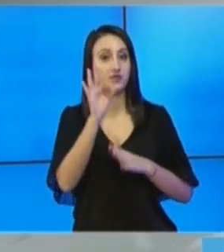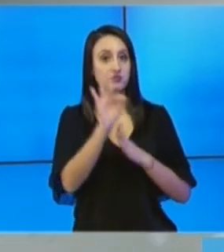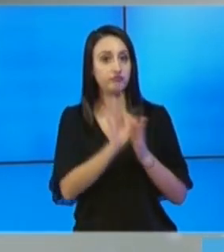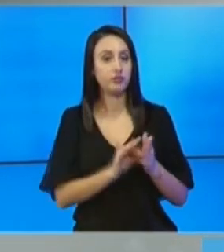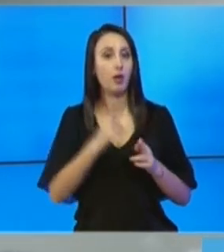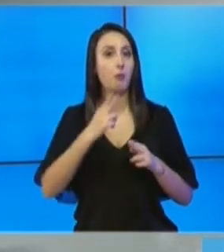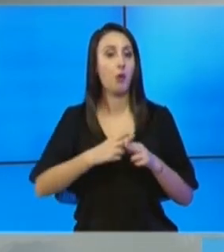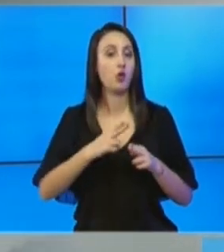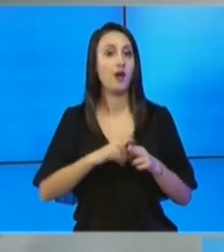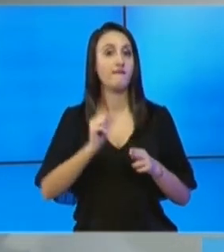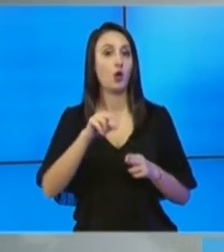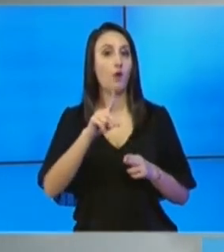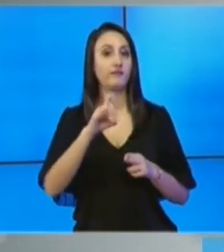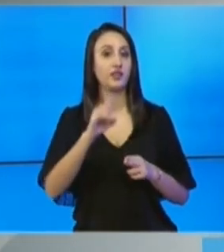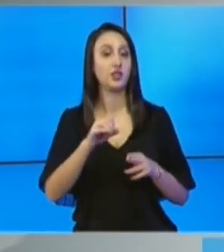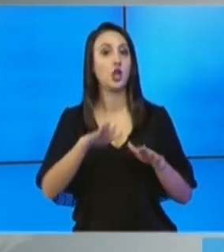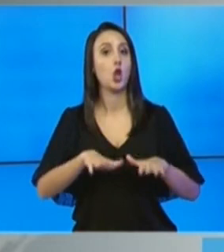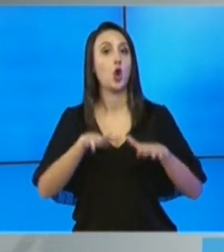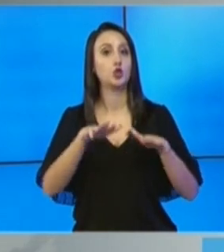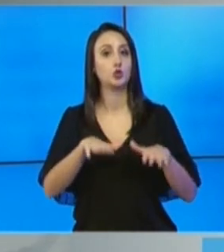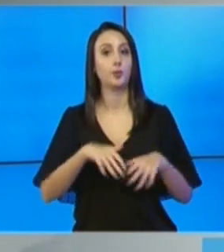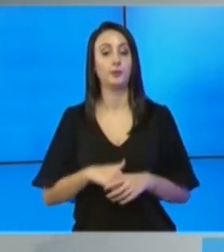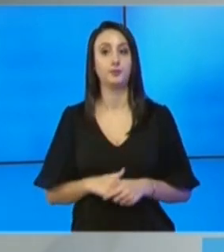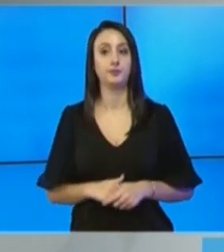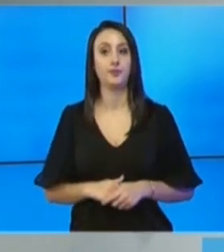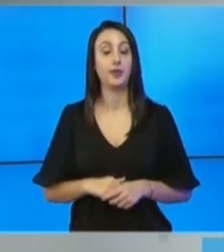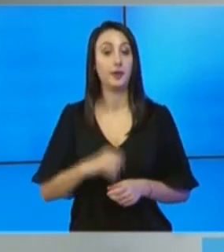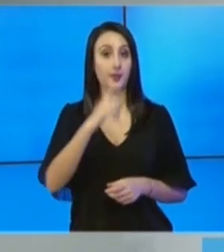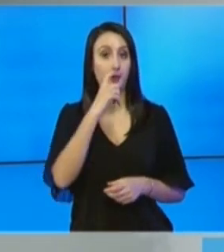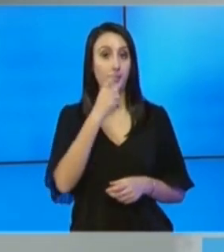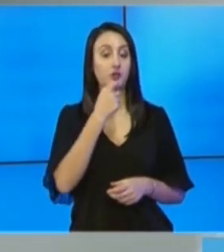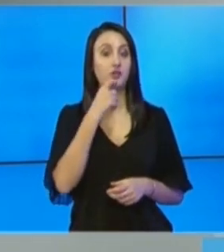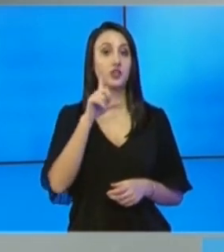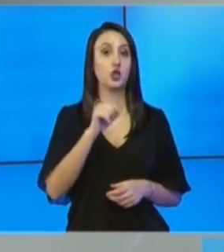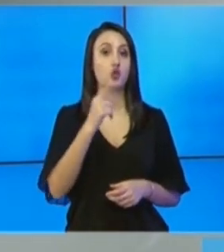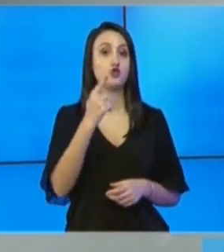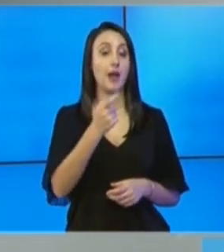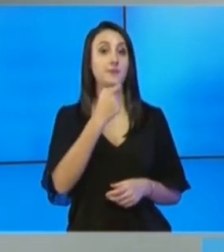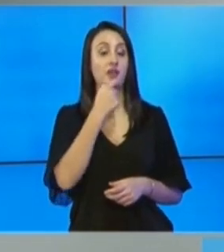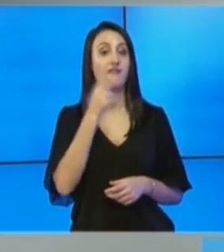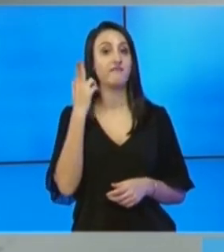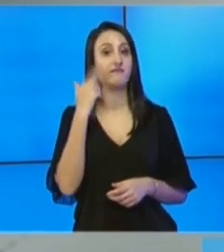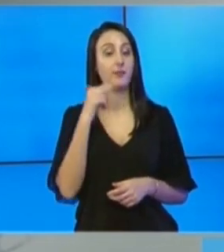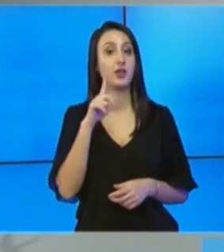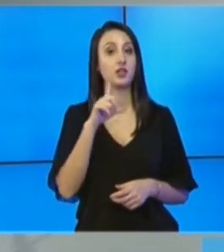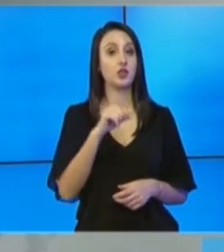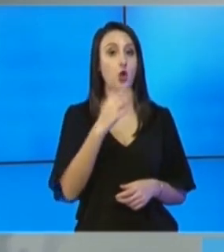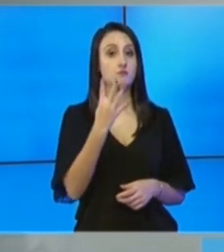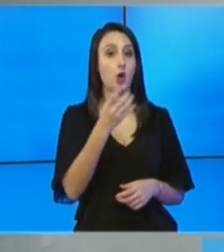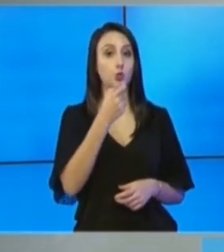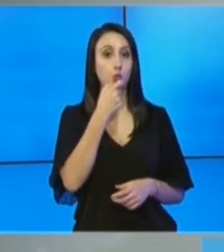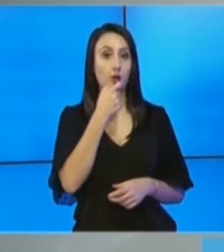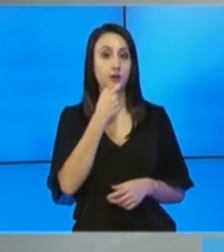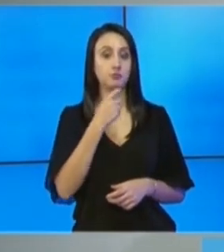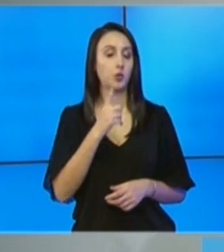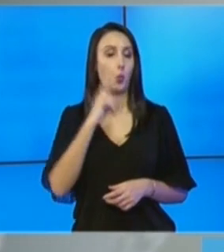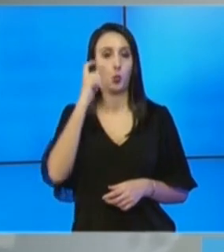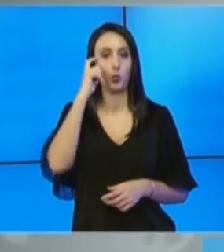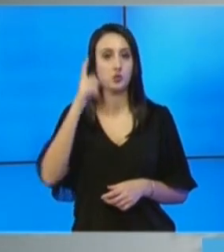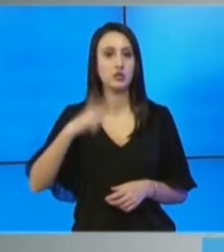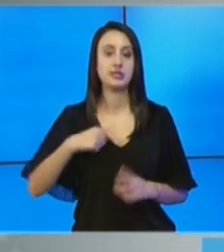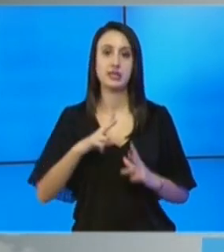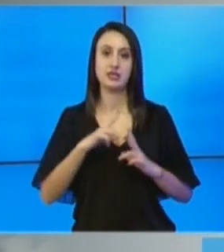fiind infectate cu virusul SARS-CoV-2. Bărbatul în vârstă de 27 de ani și femeia de 24 de ani nu au crezut